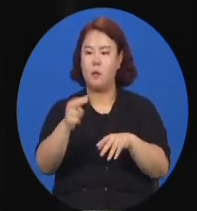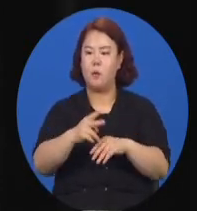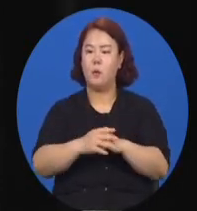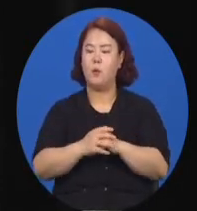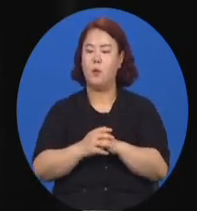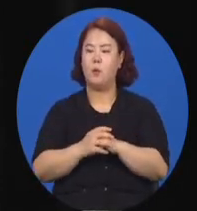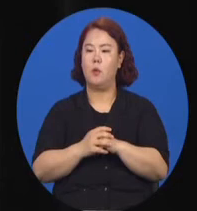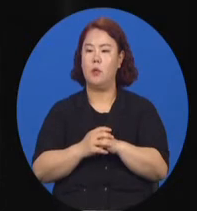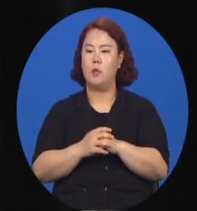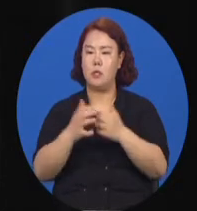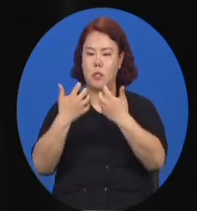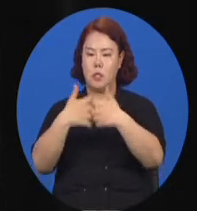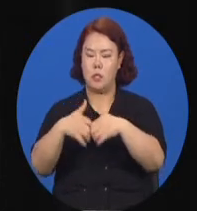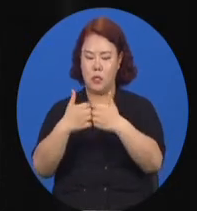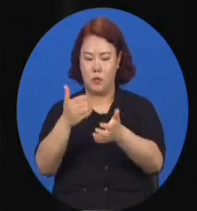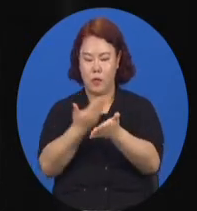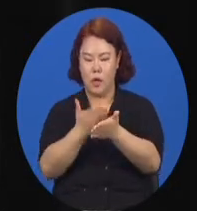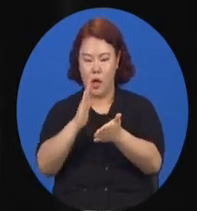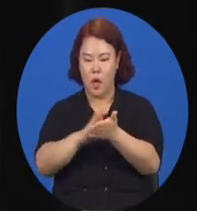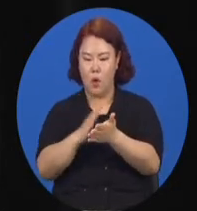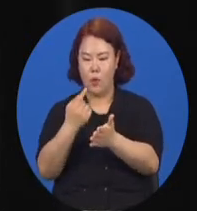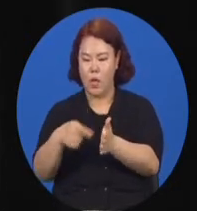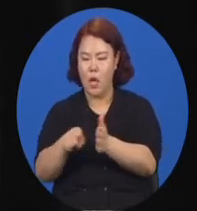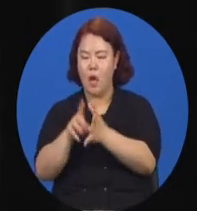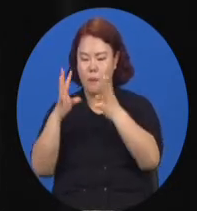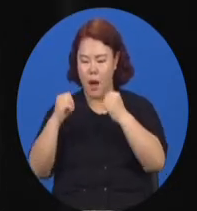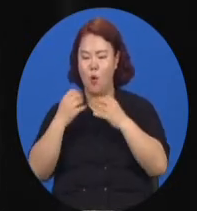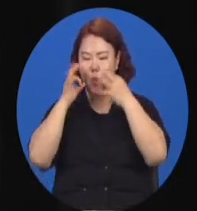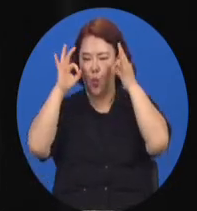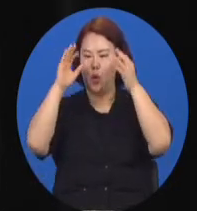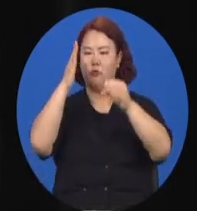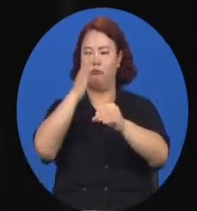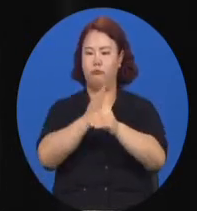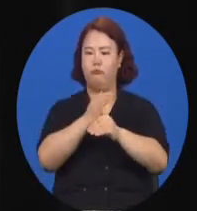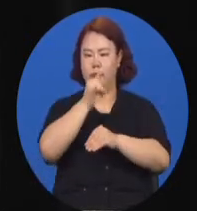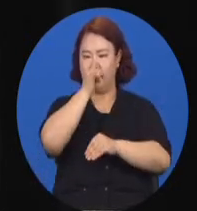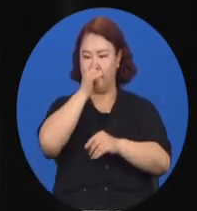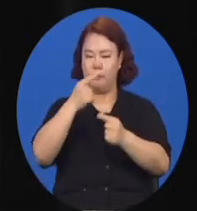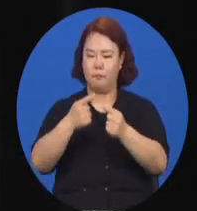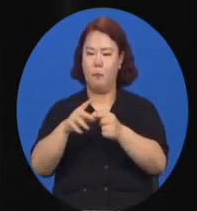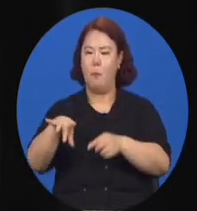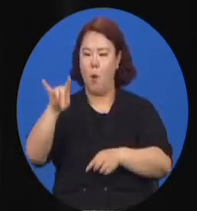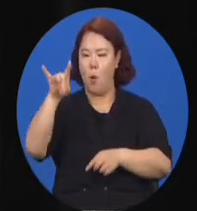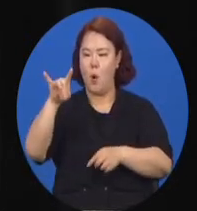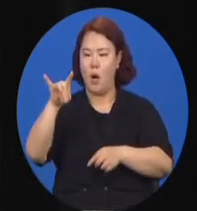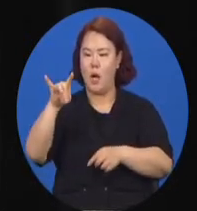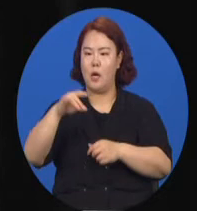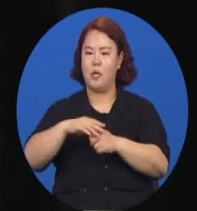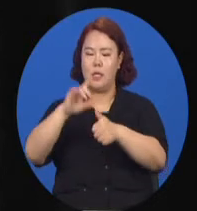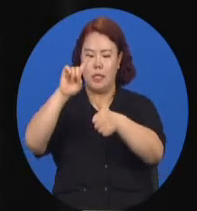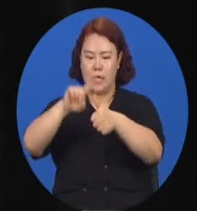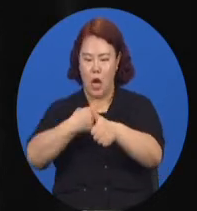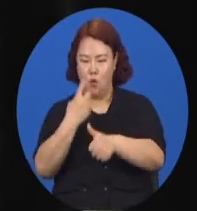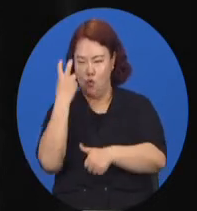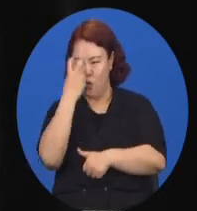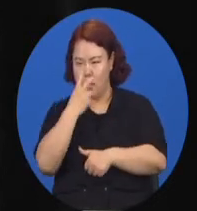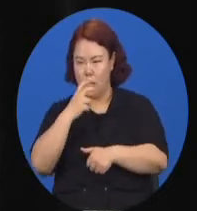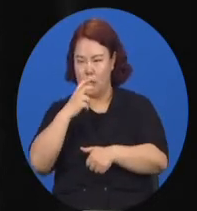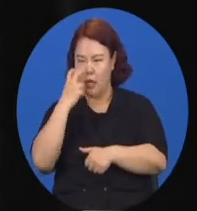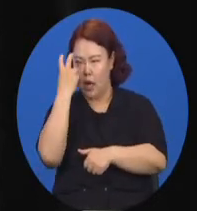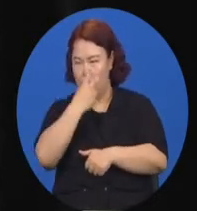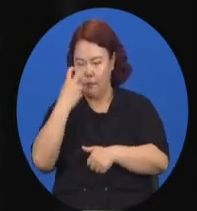이 시설을 개선해 나가기 위해서 많은 노력을 하고 있습니다. 먼저 우리 자율 감시단을